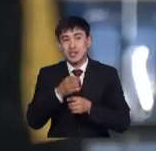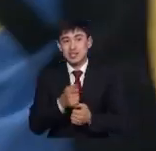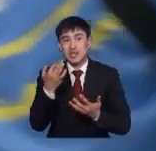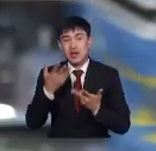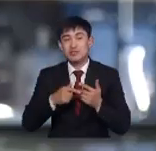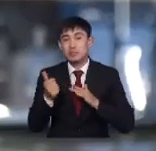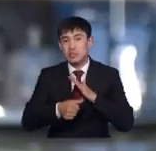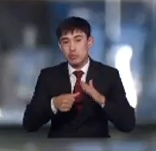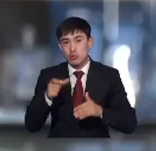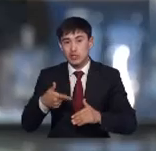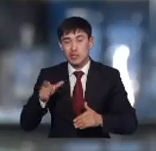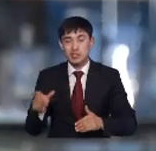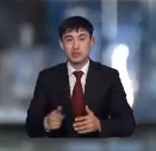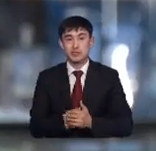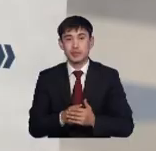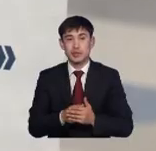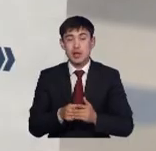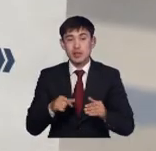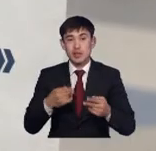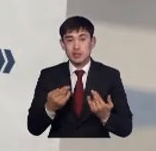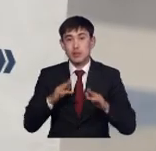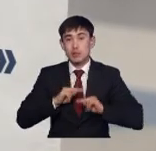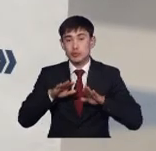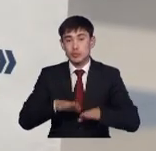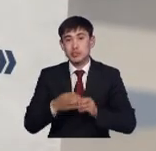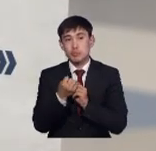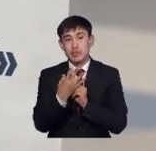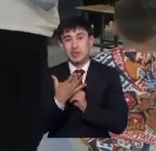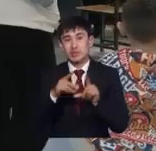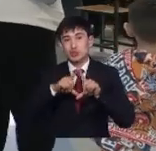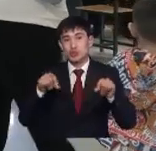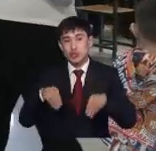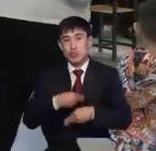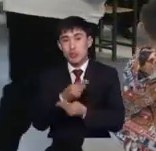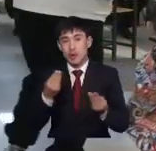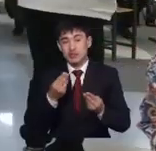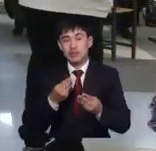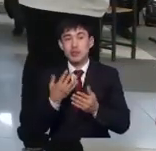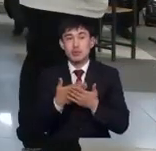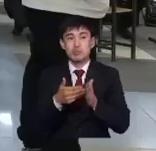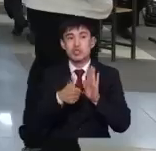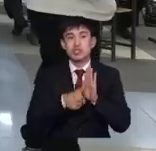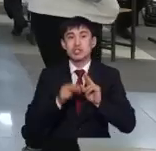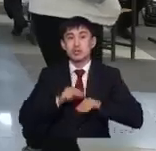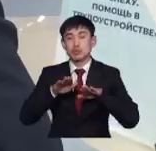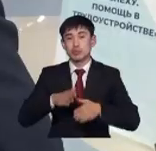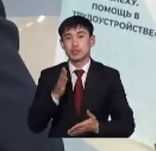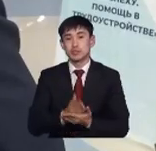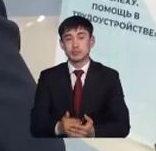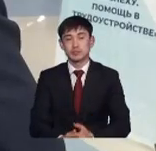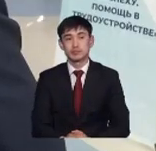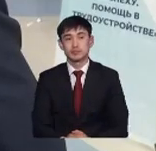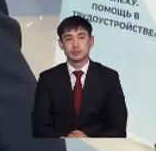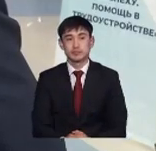количества безработных граждан на очередной ярмарке вакансии 15 учреждений представили около 60 рабочих